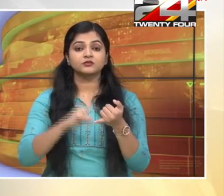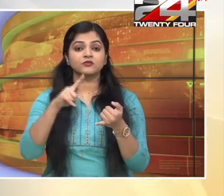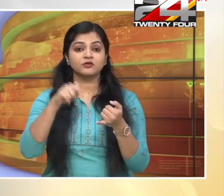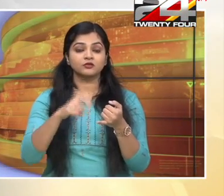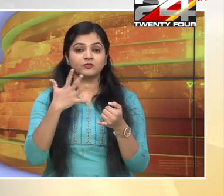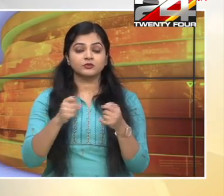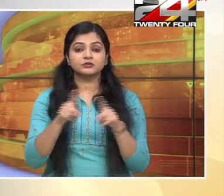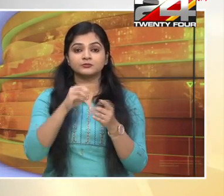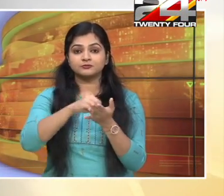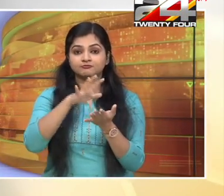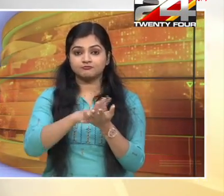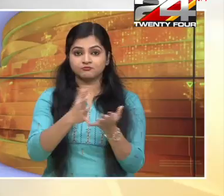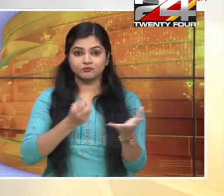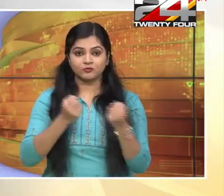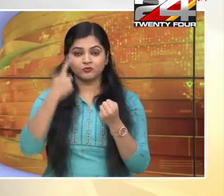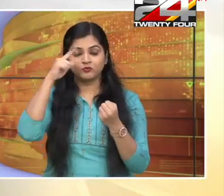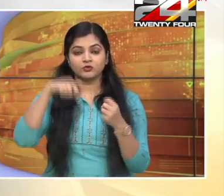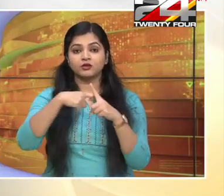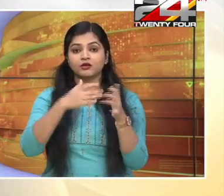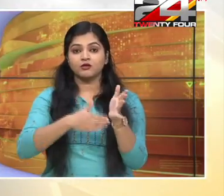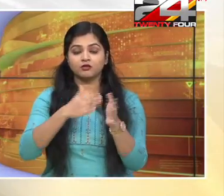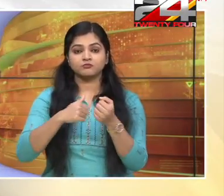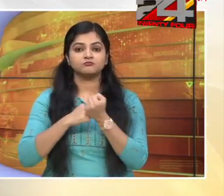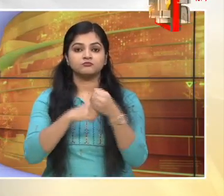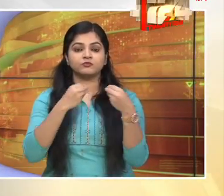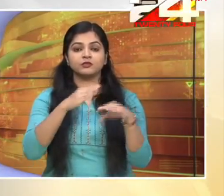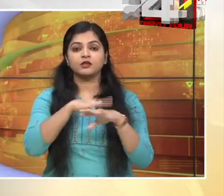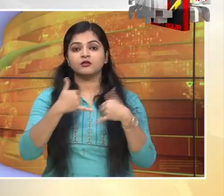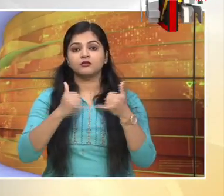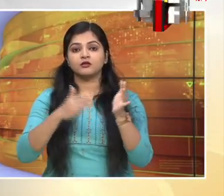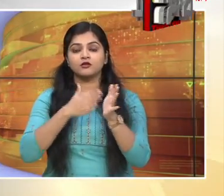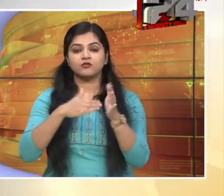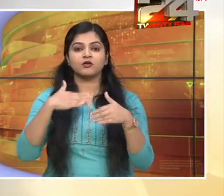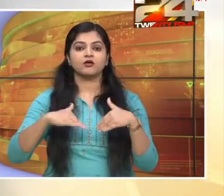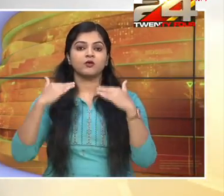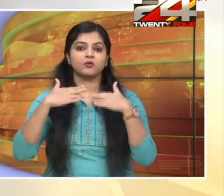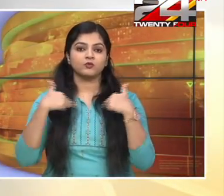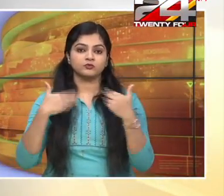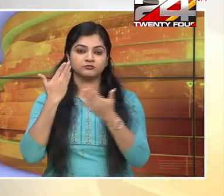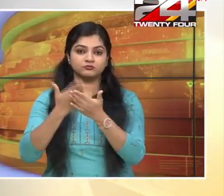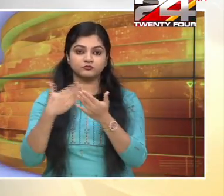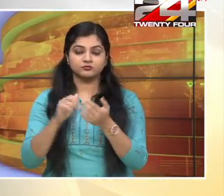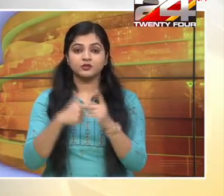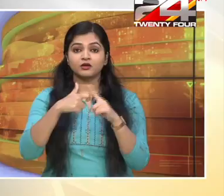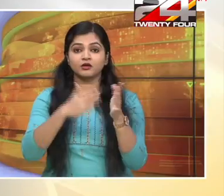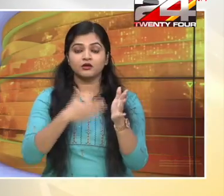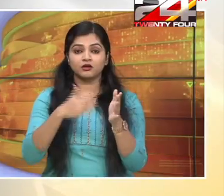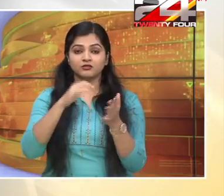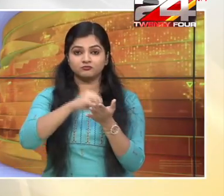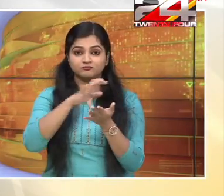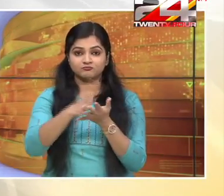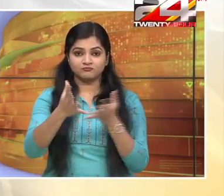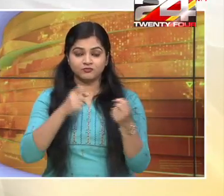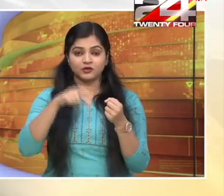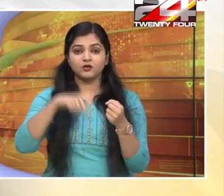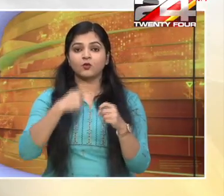സിൽവർ ലൈനിനു വേണ്ടി സ്ഥലം ഏറ്റെടുക്കുന്ന കേരയിൽ നടപടിയെ പിന്തുണച്ച് ഇന്ത്യൻ റെയിൽവേ ഹൈക്കോടതിയിൽ. കേരയിൽ ഭൂമി ഏറ്റെടുപ്പിനെതിരെ കോട്ടയം സ്വദേശികൾ നൽകിയ